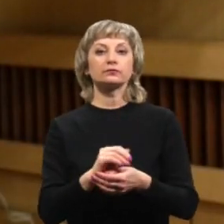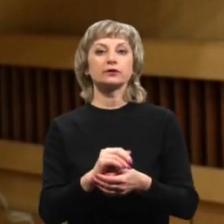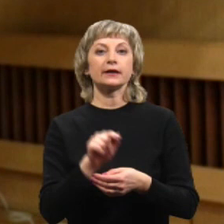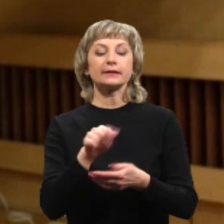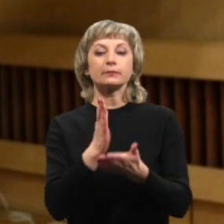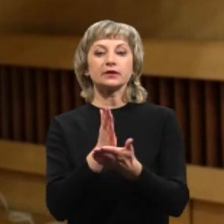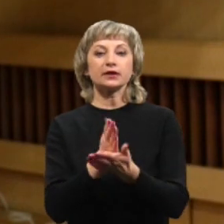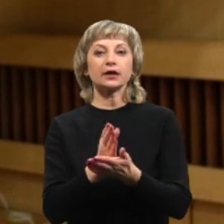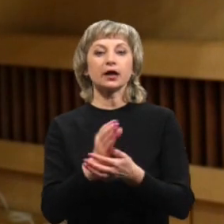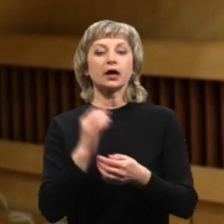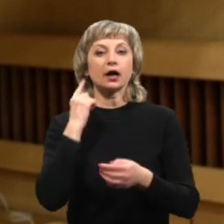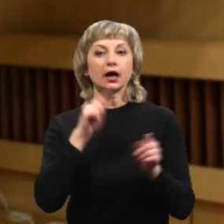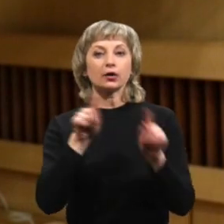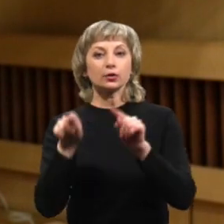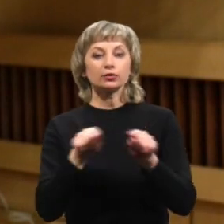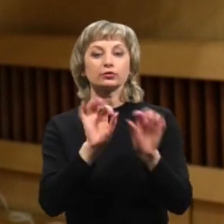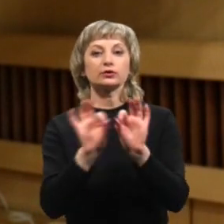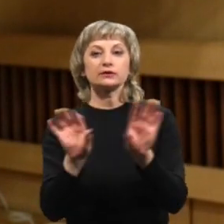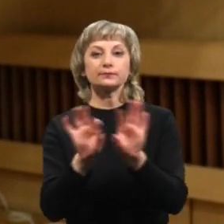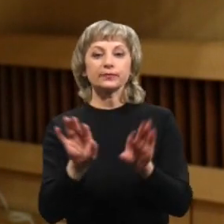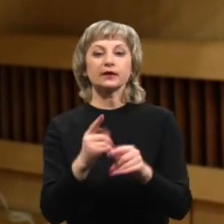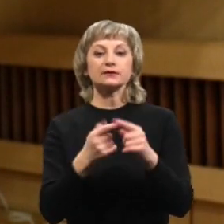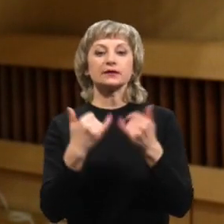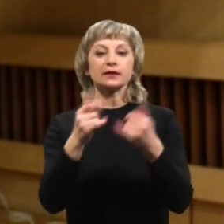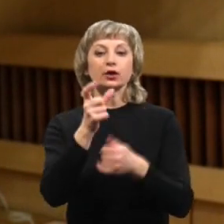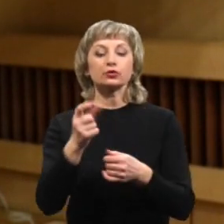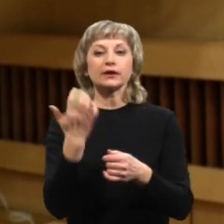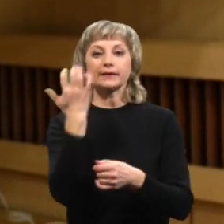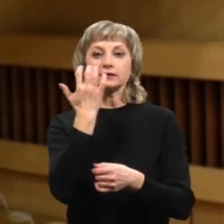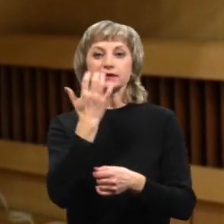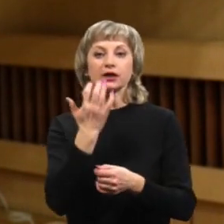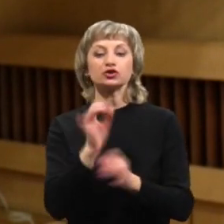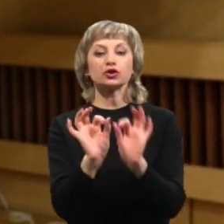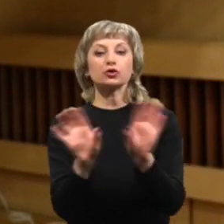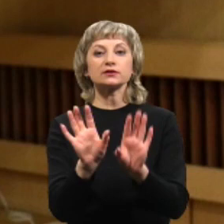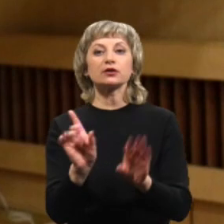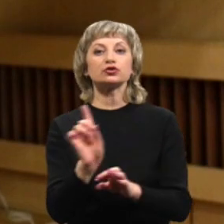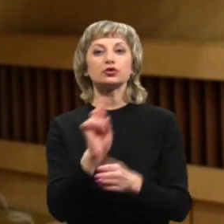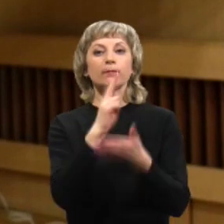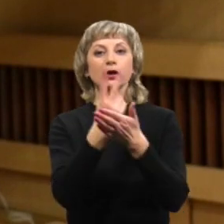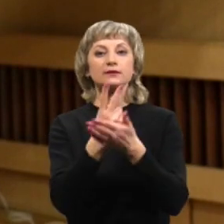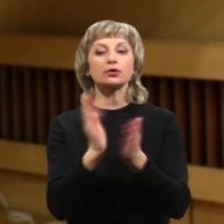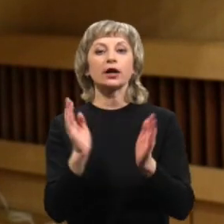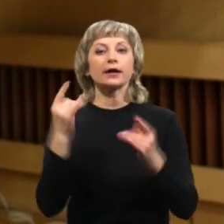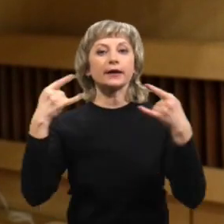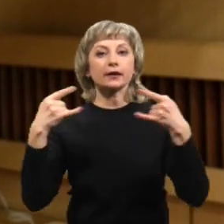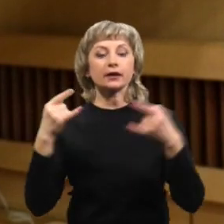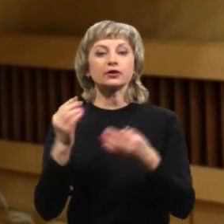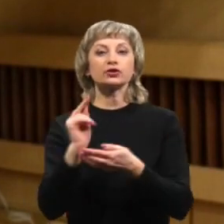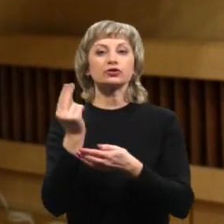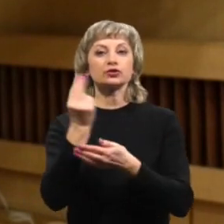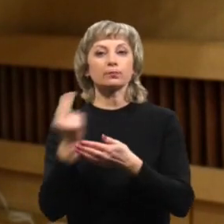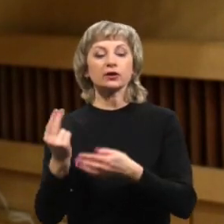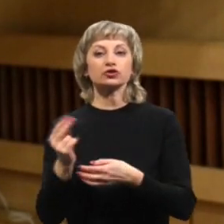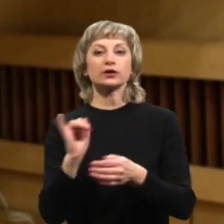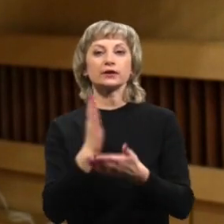і аудіодескрипція, і це для людей, які незрячі, воно розказується, що показується на екрані зображення, і